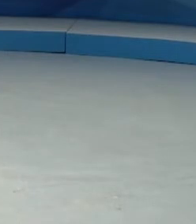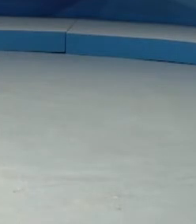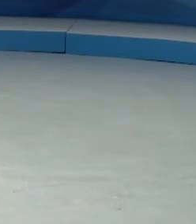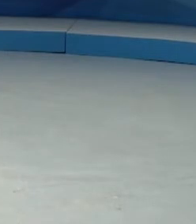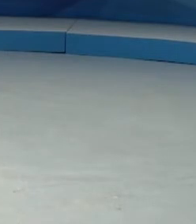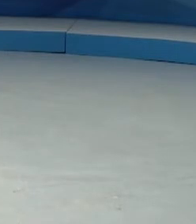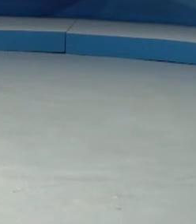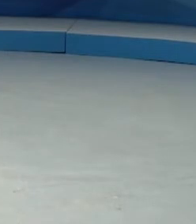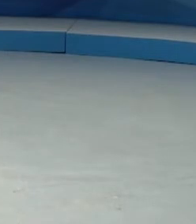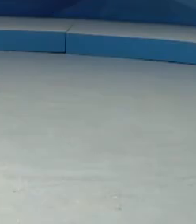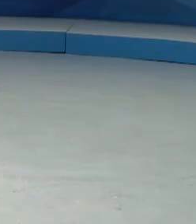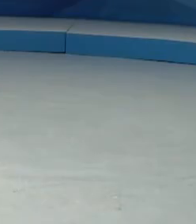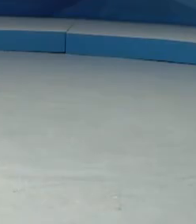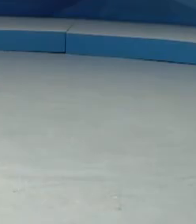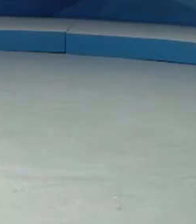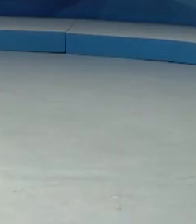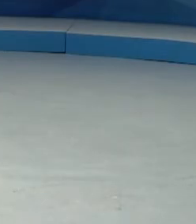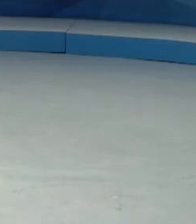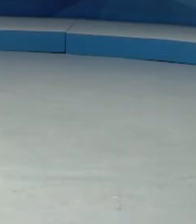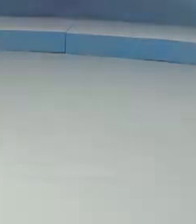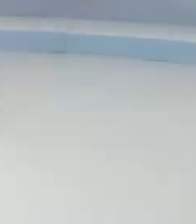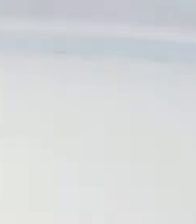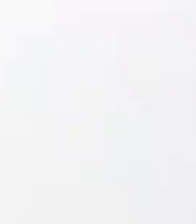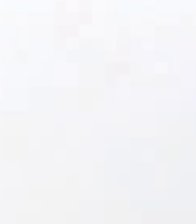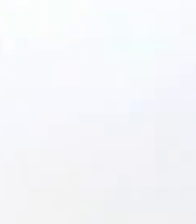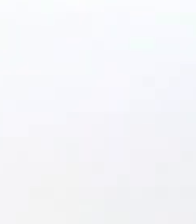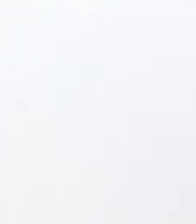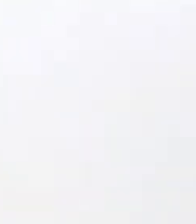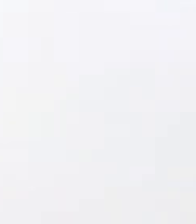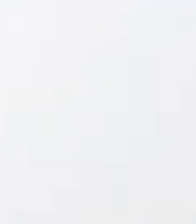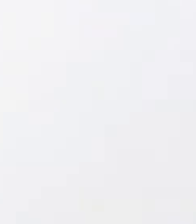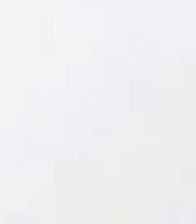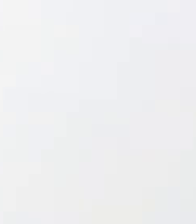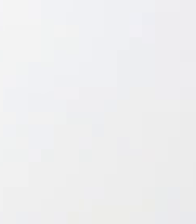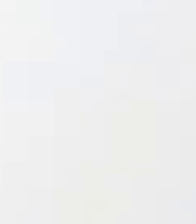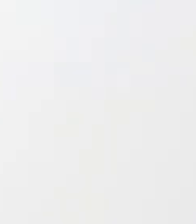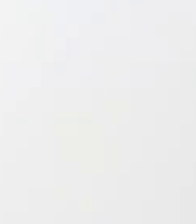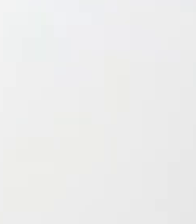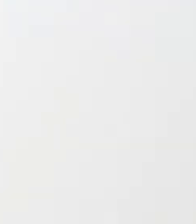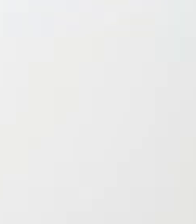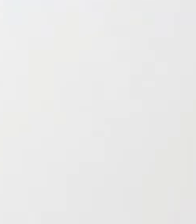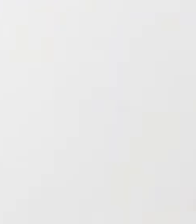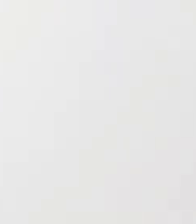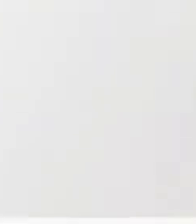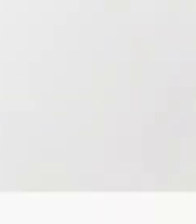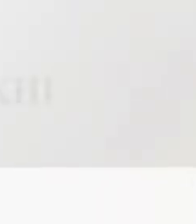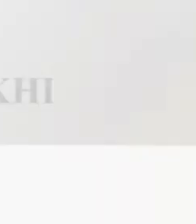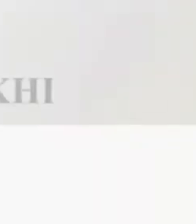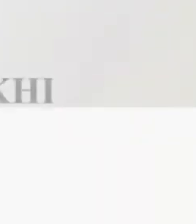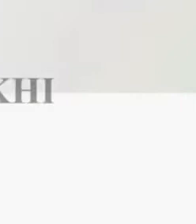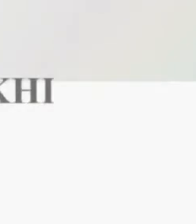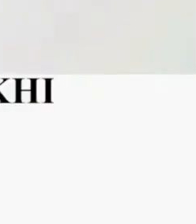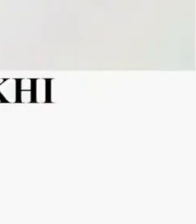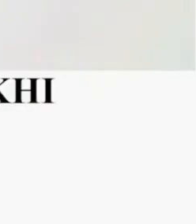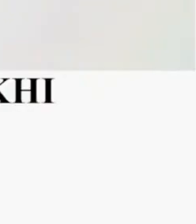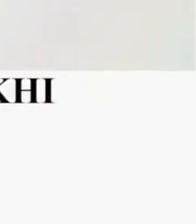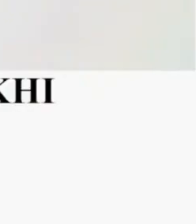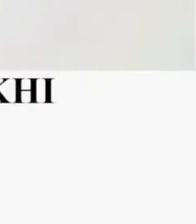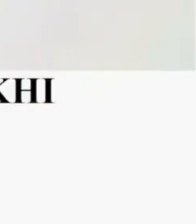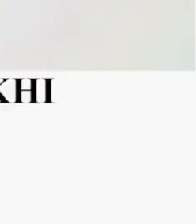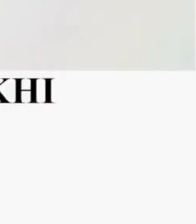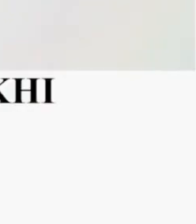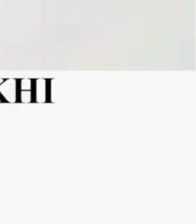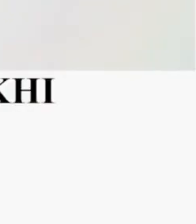2021 moet een jaar worden waarin we ons richten op het versterken van onze waardigheid en onafhankelijkheid. Dit zei president Chandrika